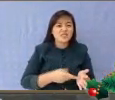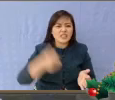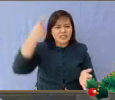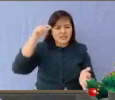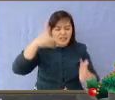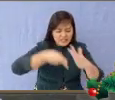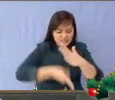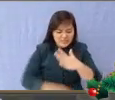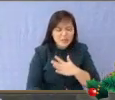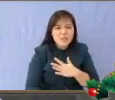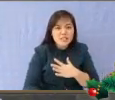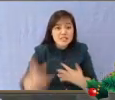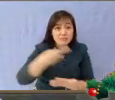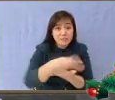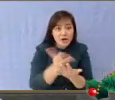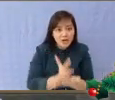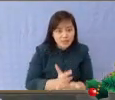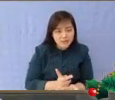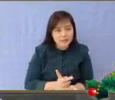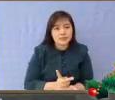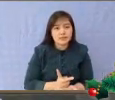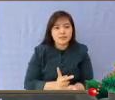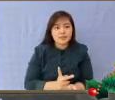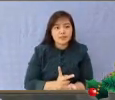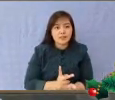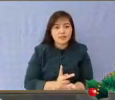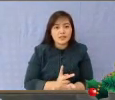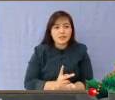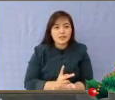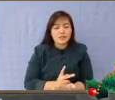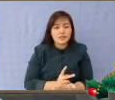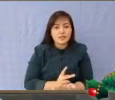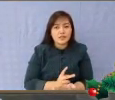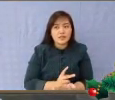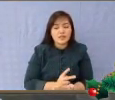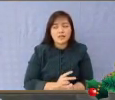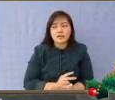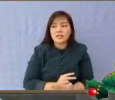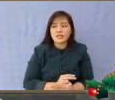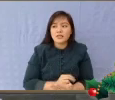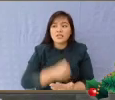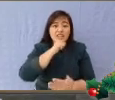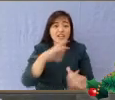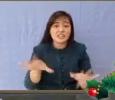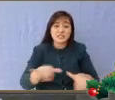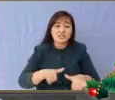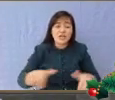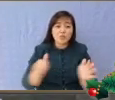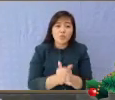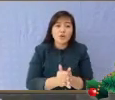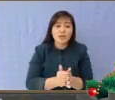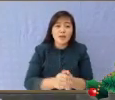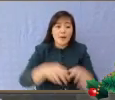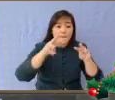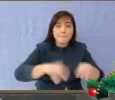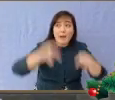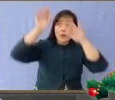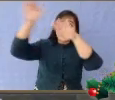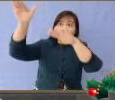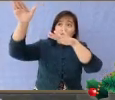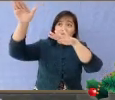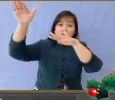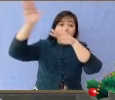as symbolism is concerned, that you are on the mountaintop, ibig sabihin, well, nasa hayahay kang buhay. Maayos yung espiritu